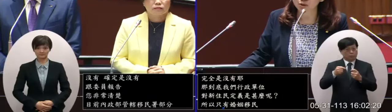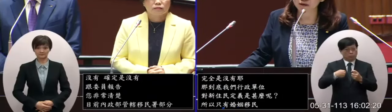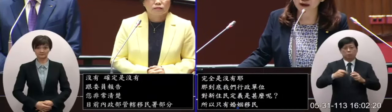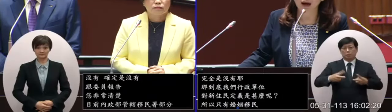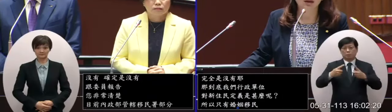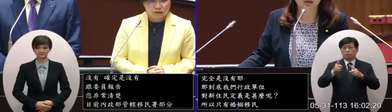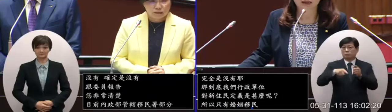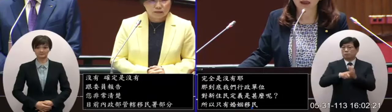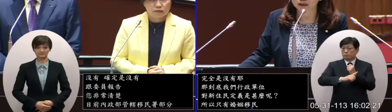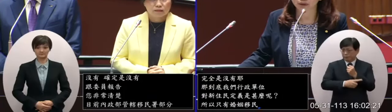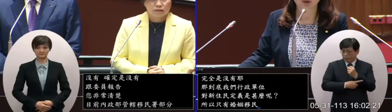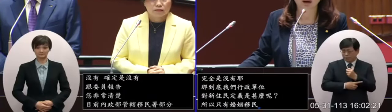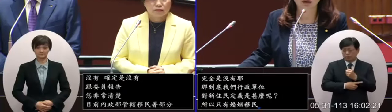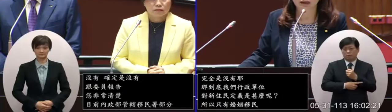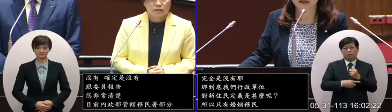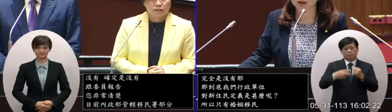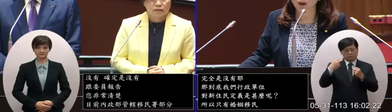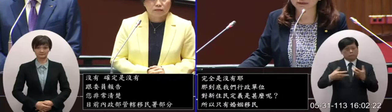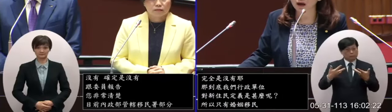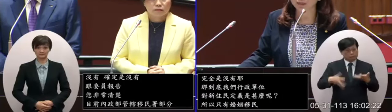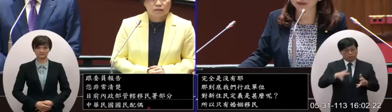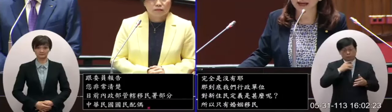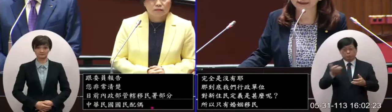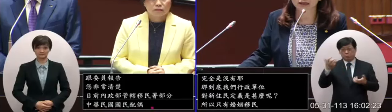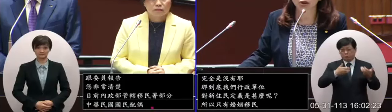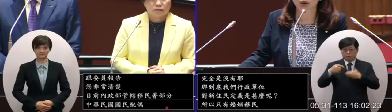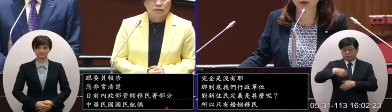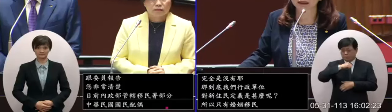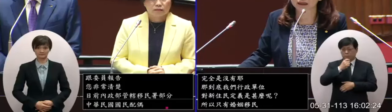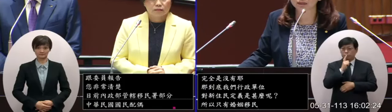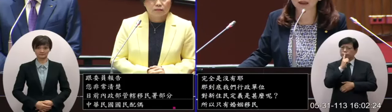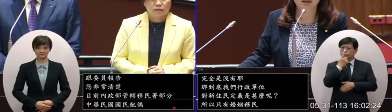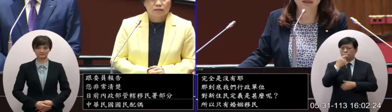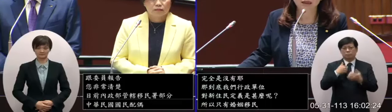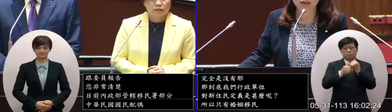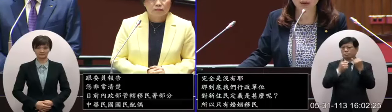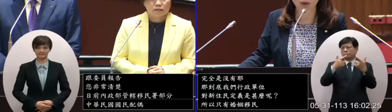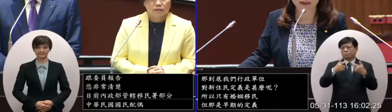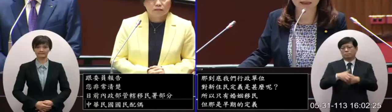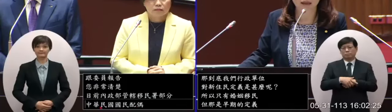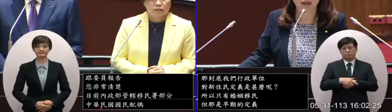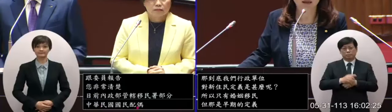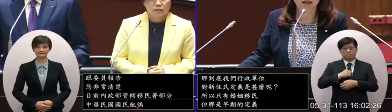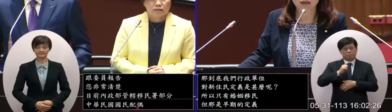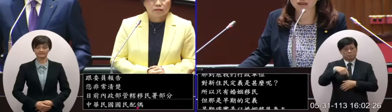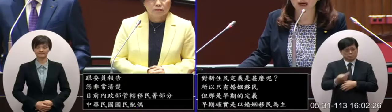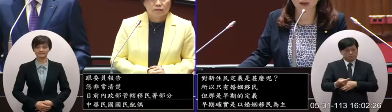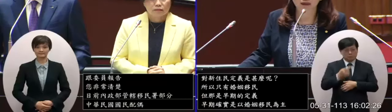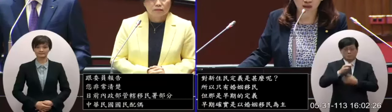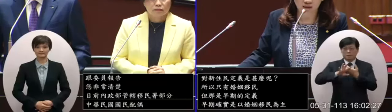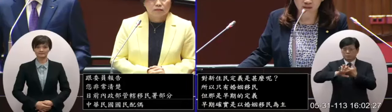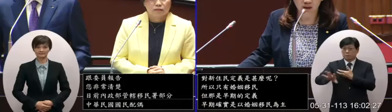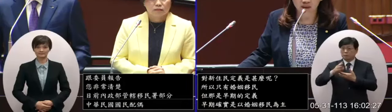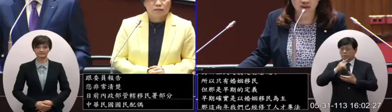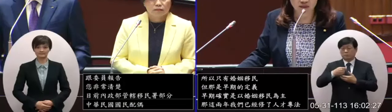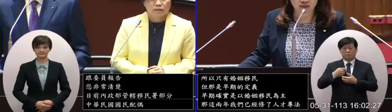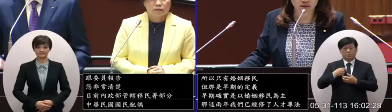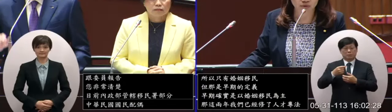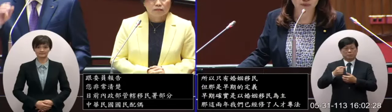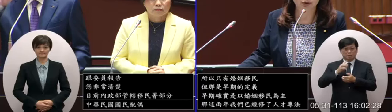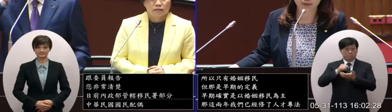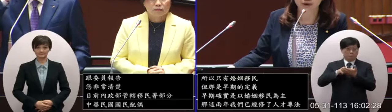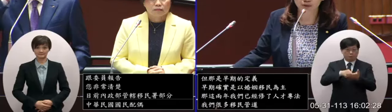人才专法，我们很多移民的管道不单单只有婚姻移民，那这些后面这个因其他管道来到台湾